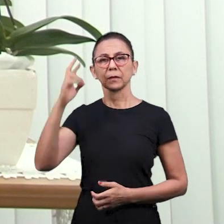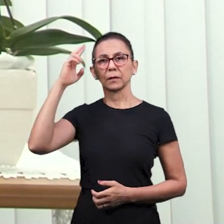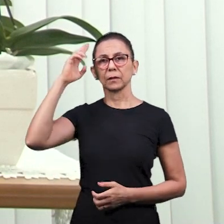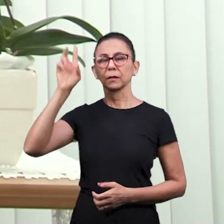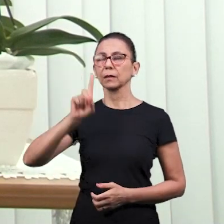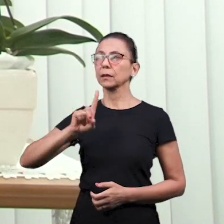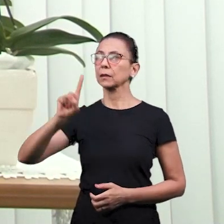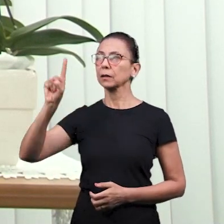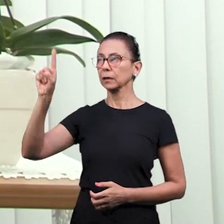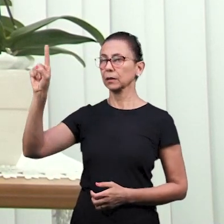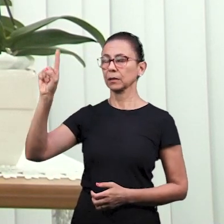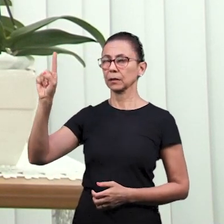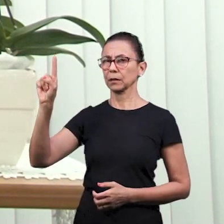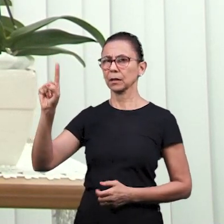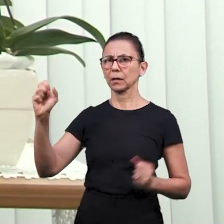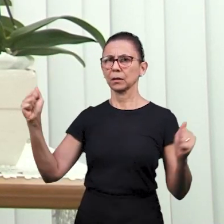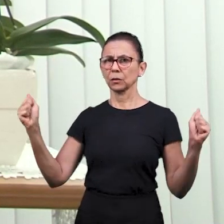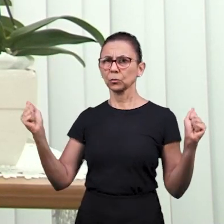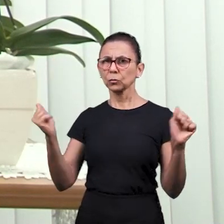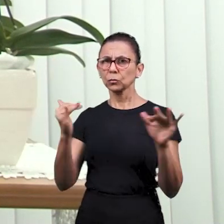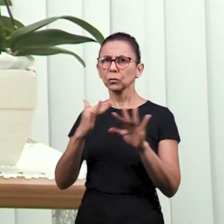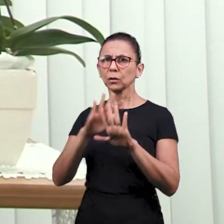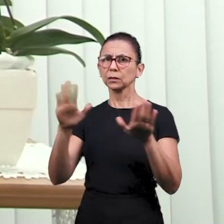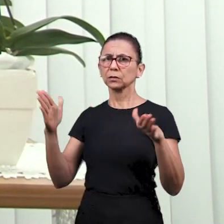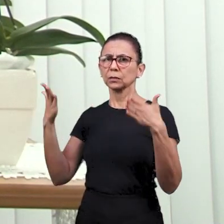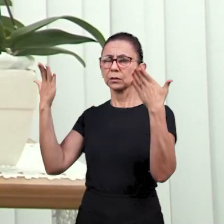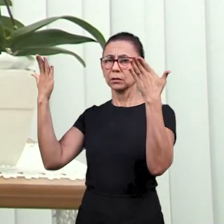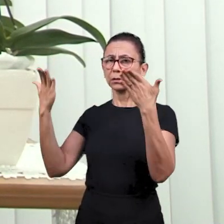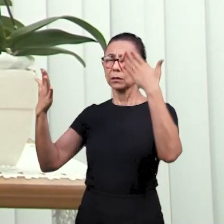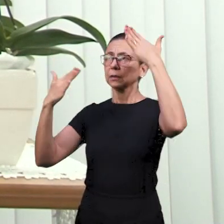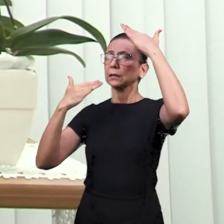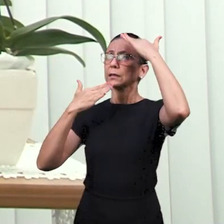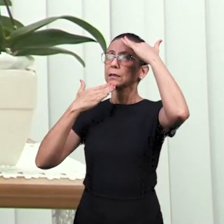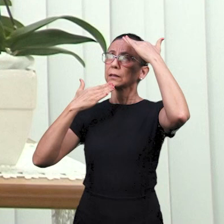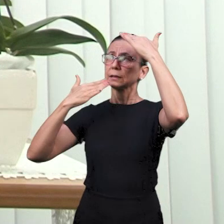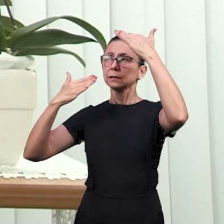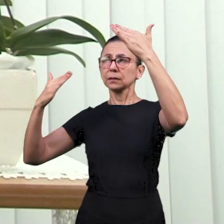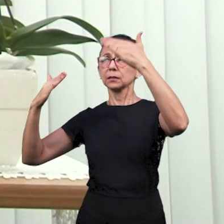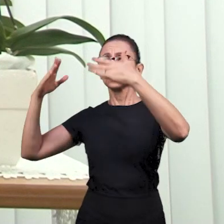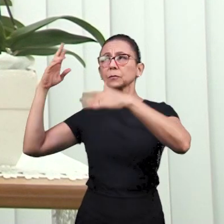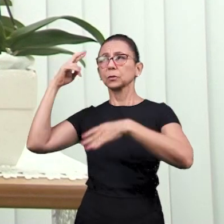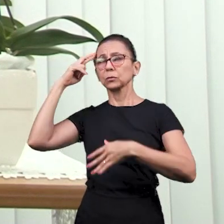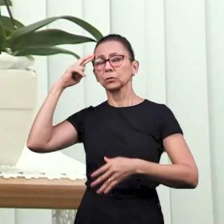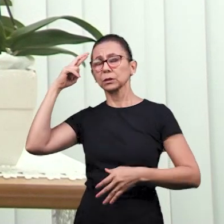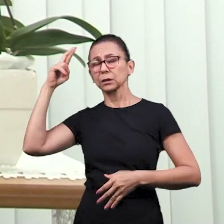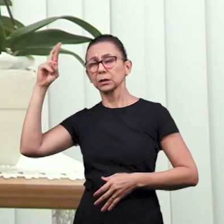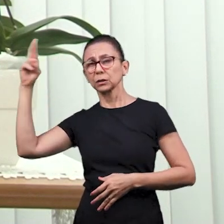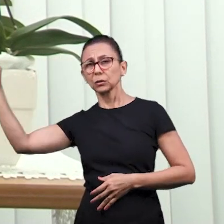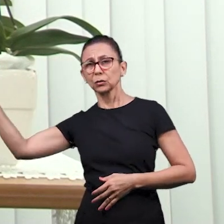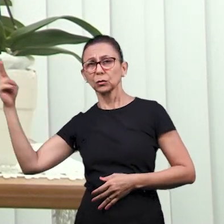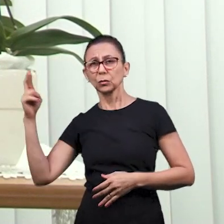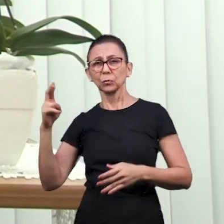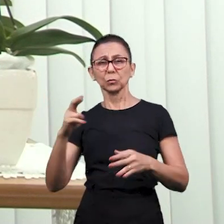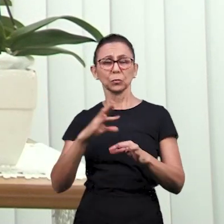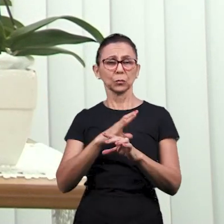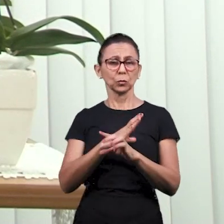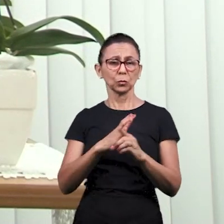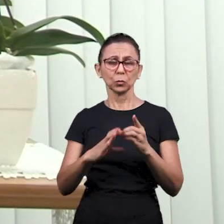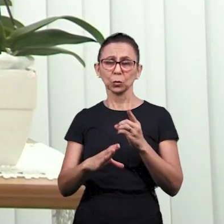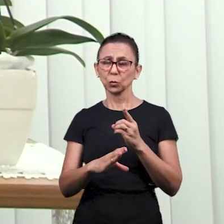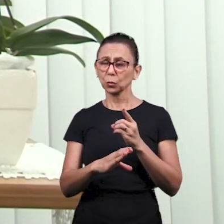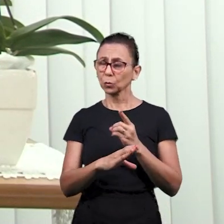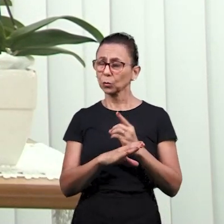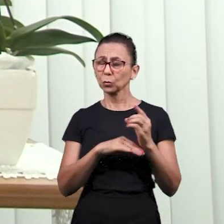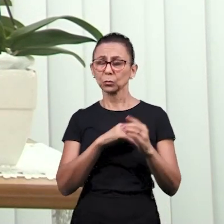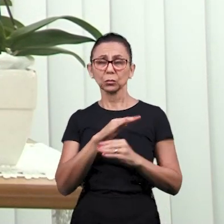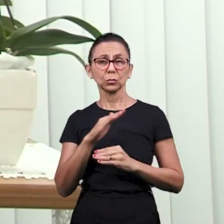ноги и помолимся Господу. Наш Господь и Бог, мы прославляем, мы